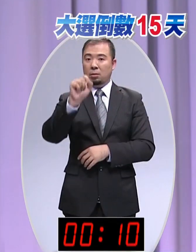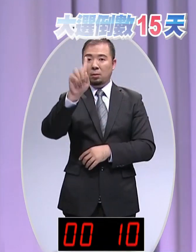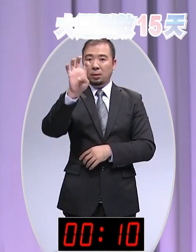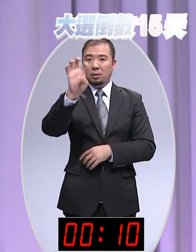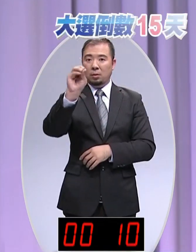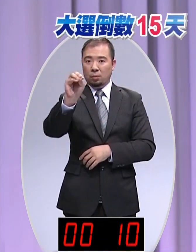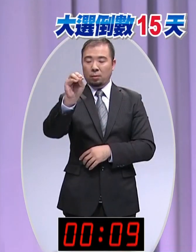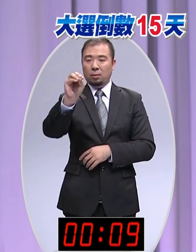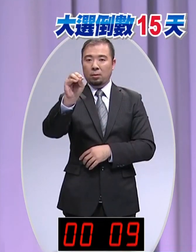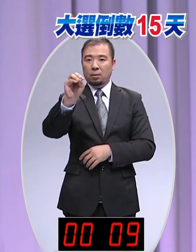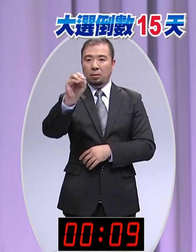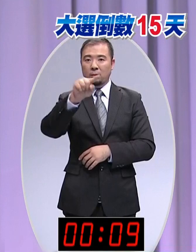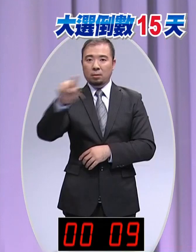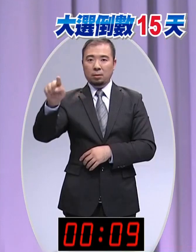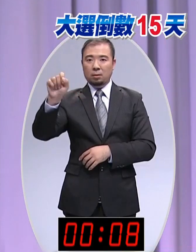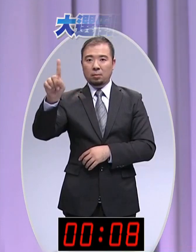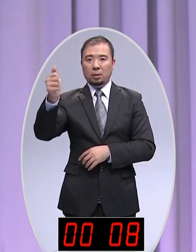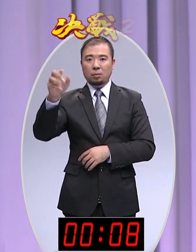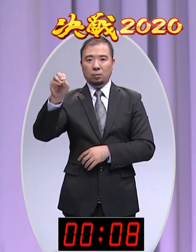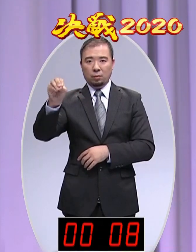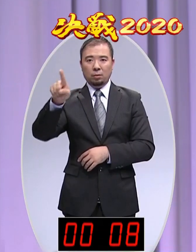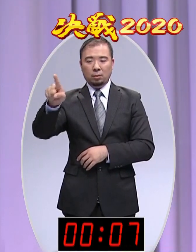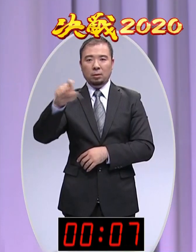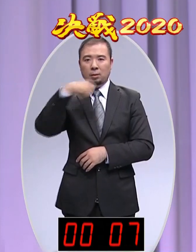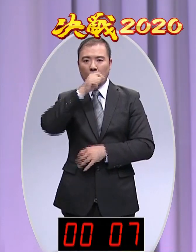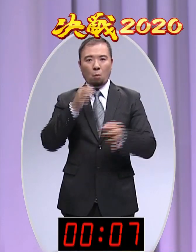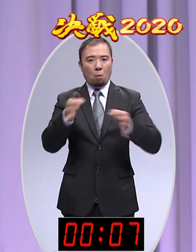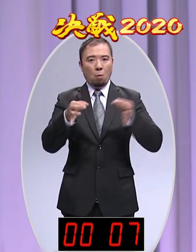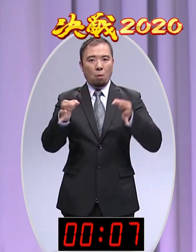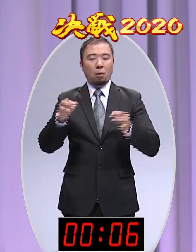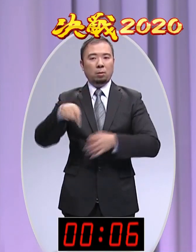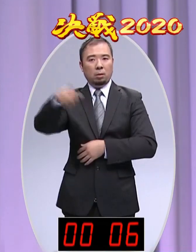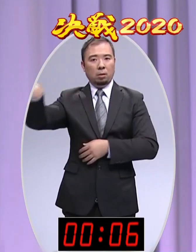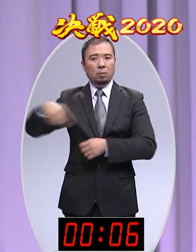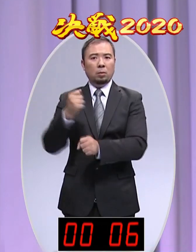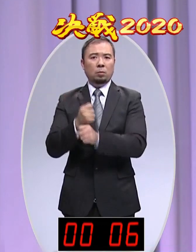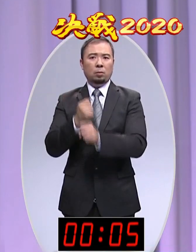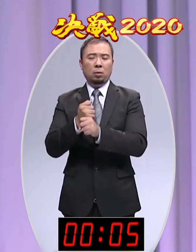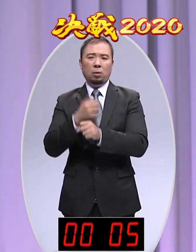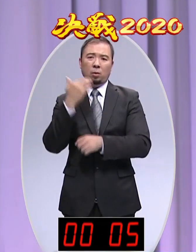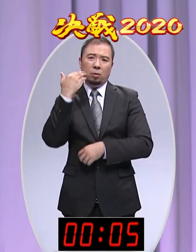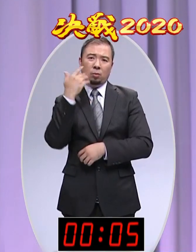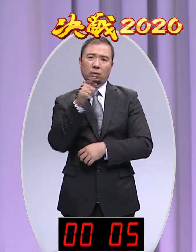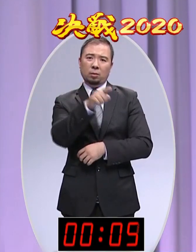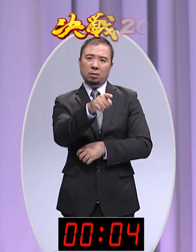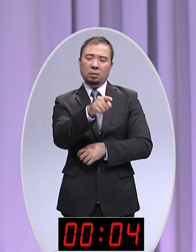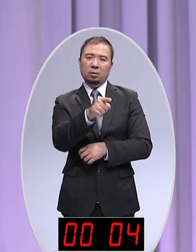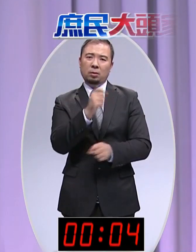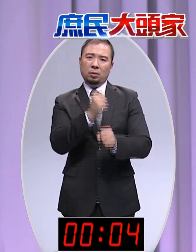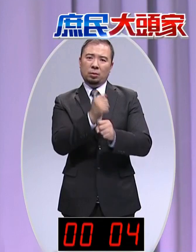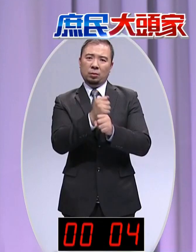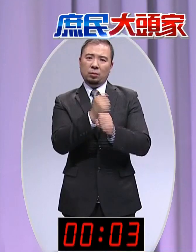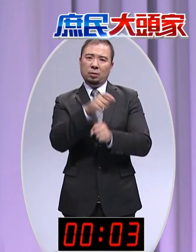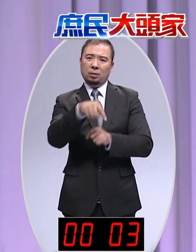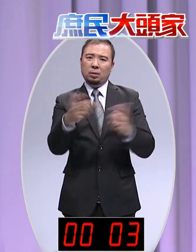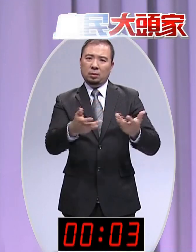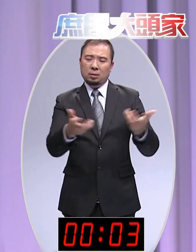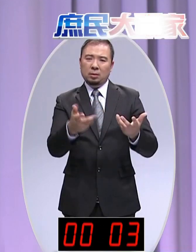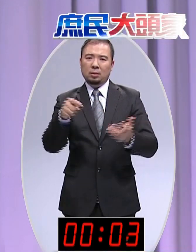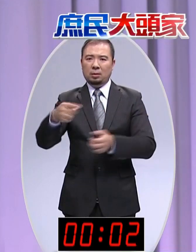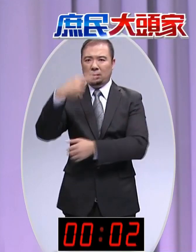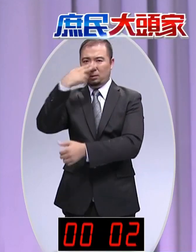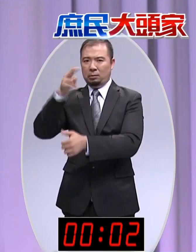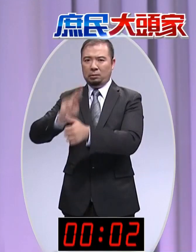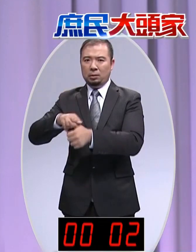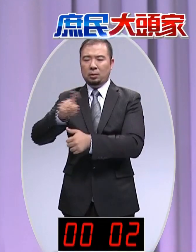140万到150万广大的台商眷属在中国大陆，你这样像做下去只是让他们猪八戒照镜子而已。我希望你能